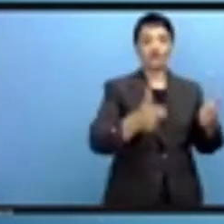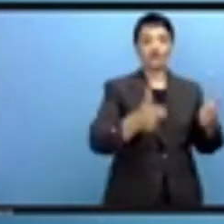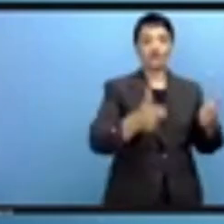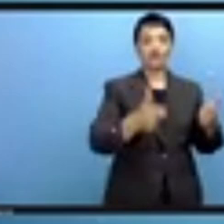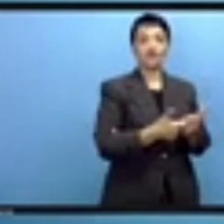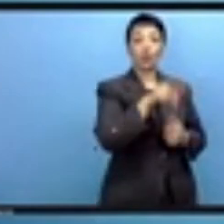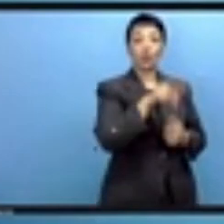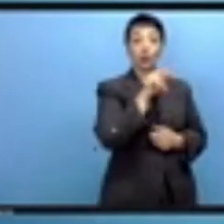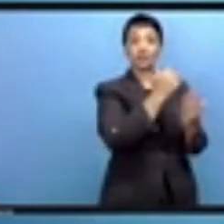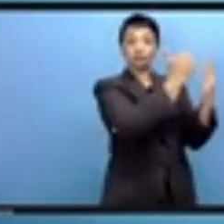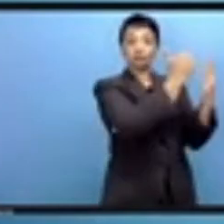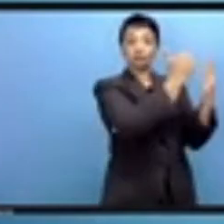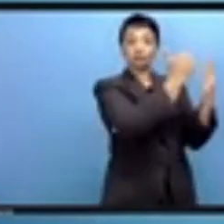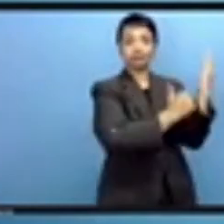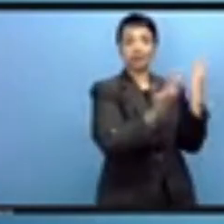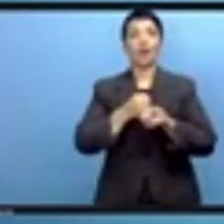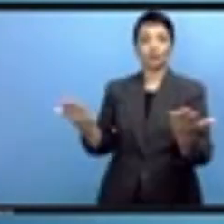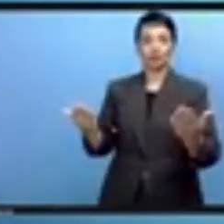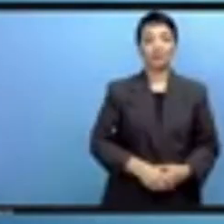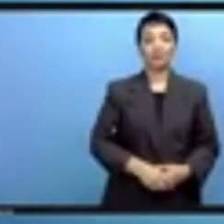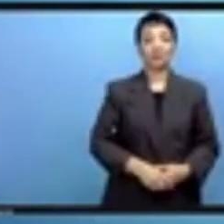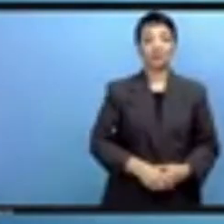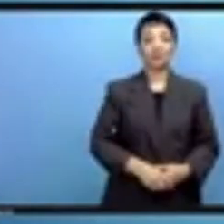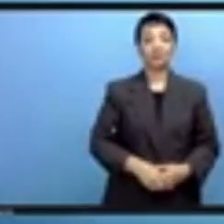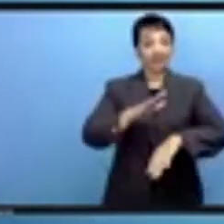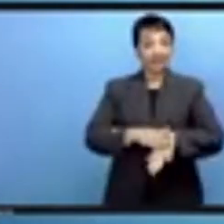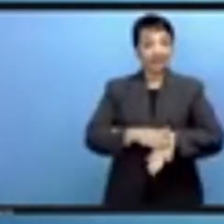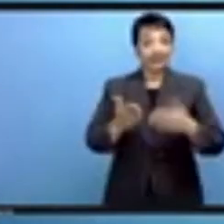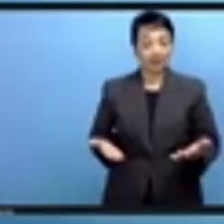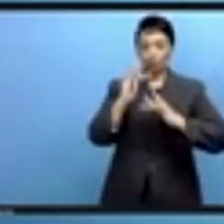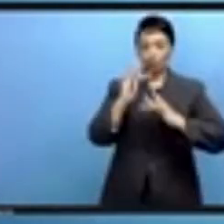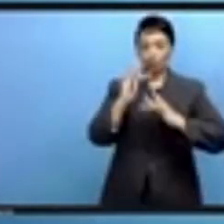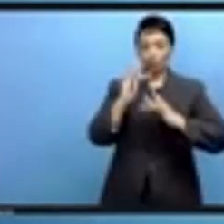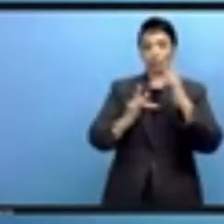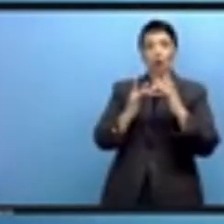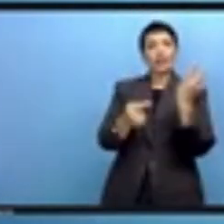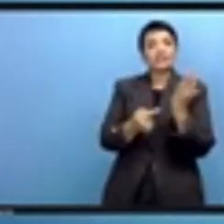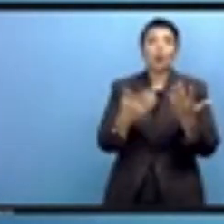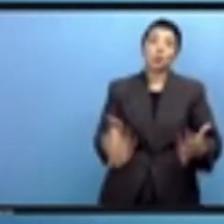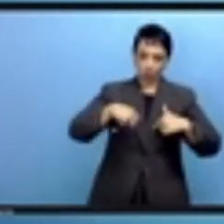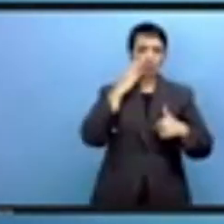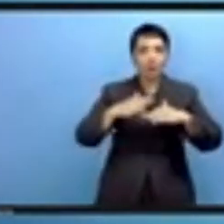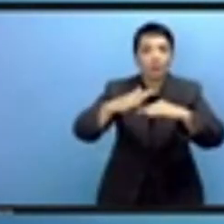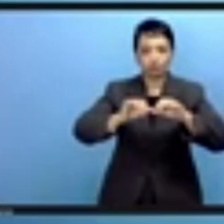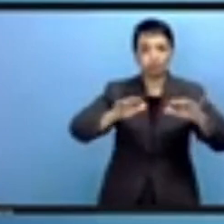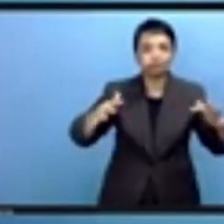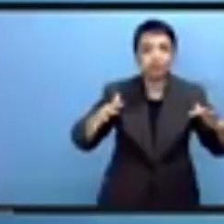数字化，